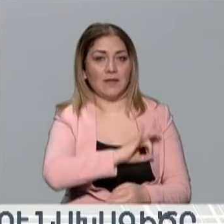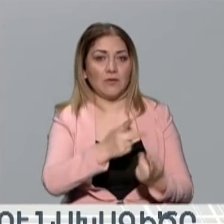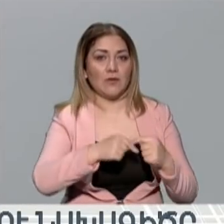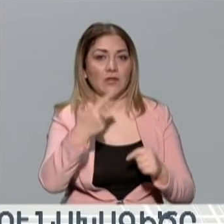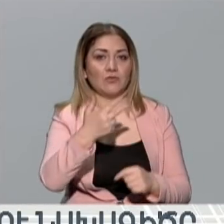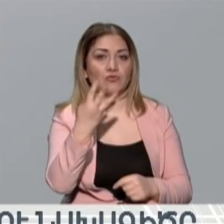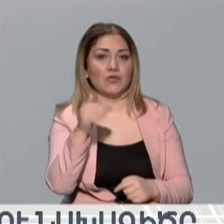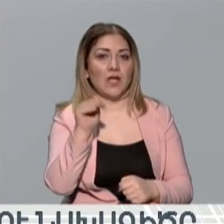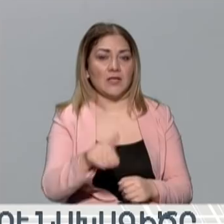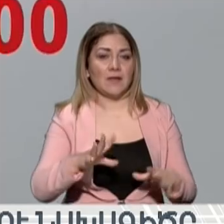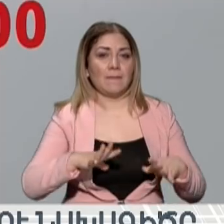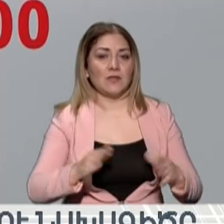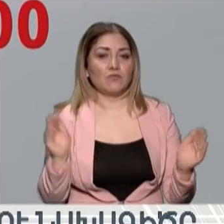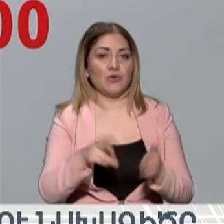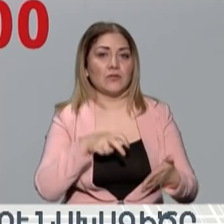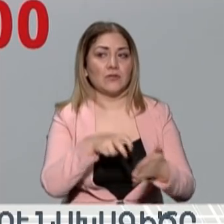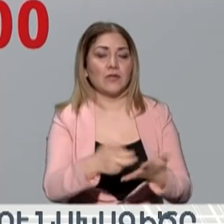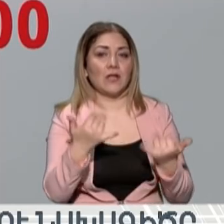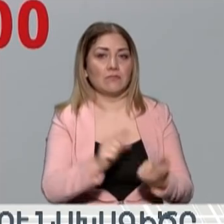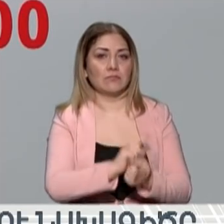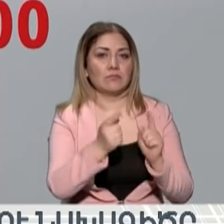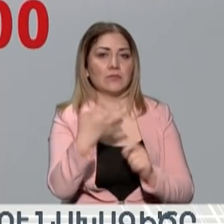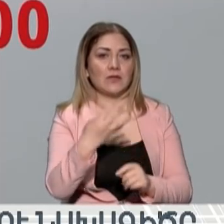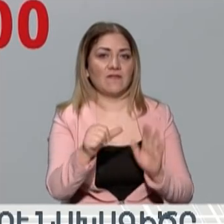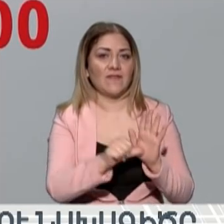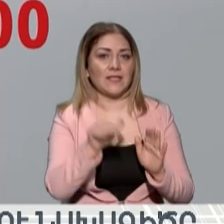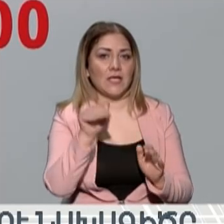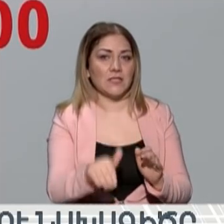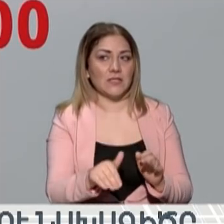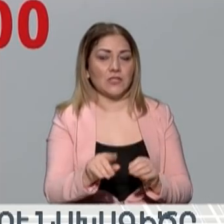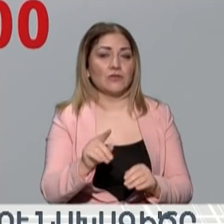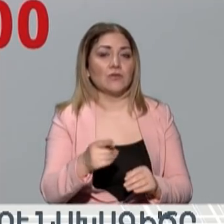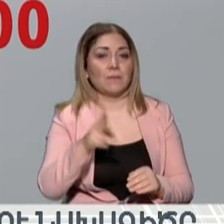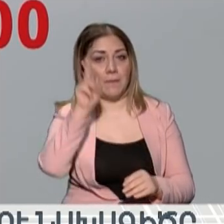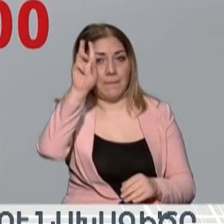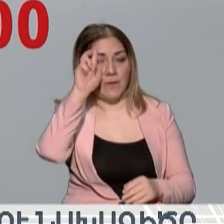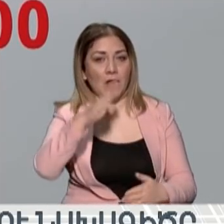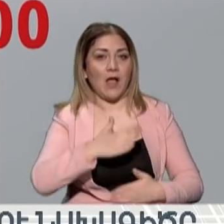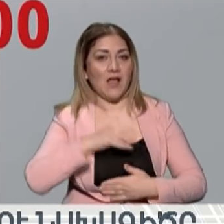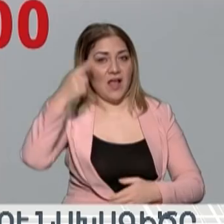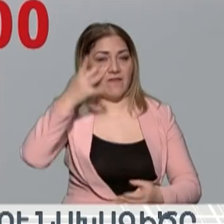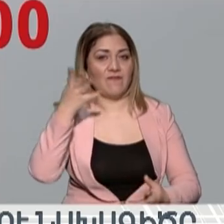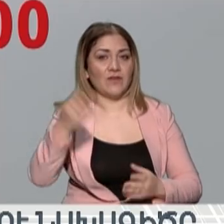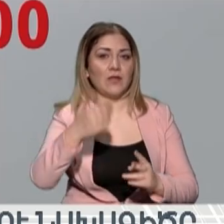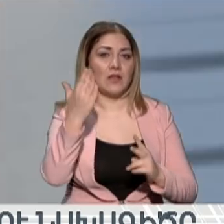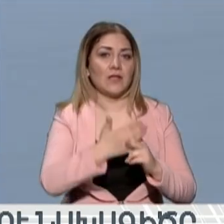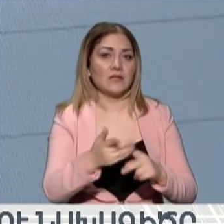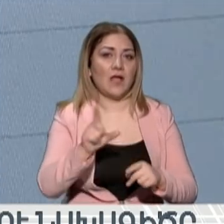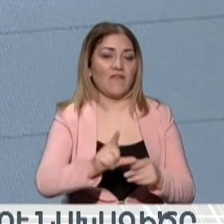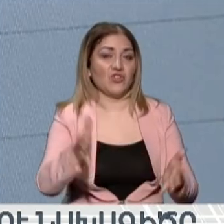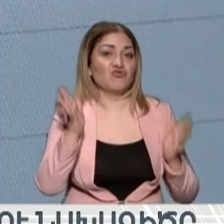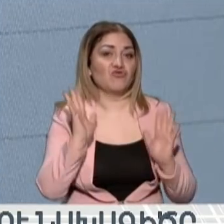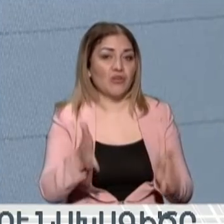34,000 միկրոձեռնարկատեր էր հաշվառված, հիմա այդ թիվը դարձել է 46,000, ինչը երկրում ակտիվ հարկ վճարողների կեսից ավելին